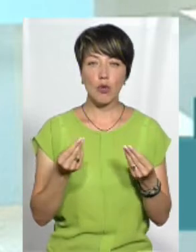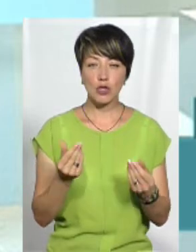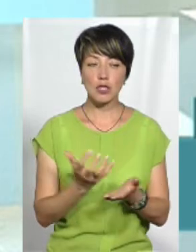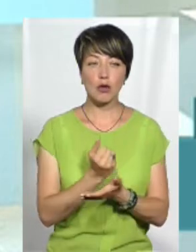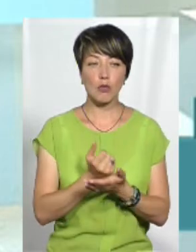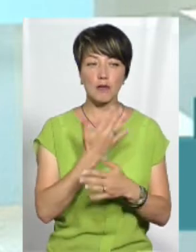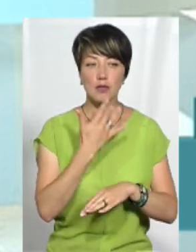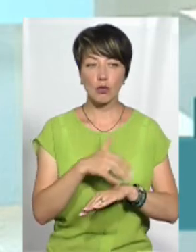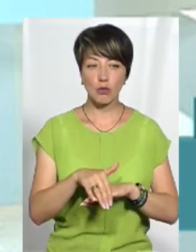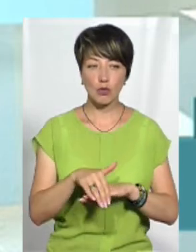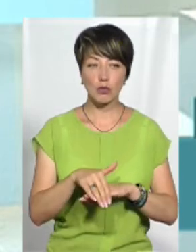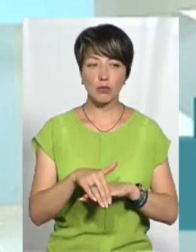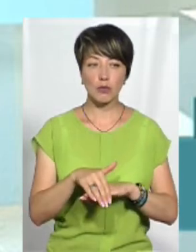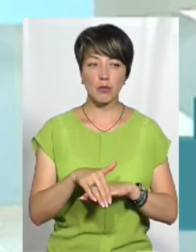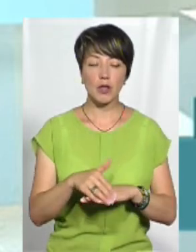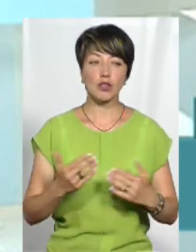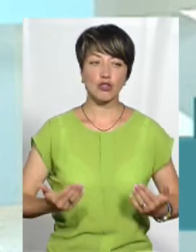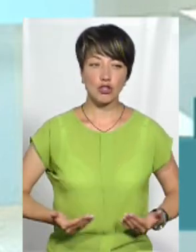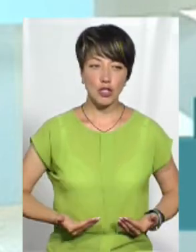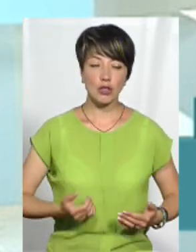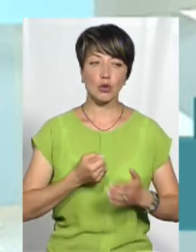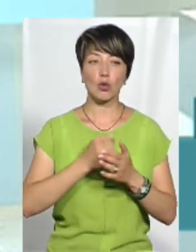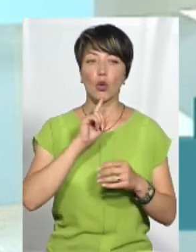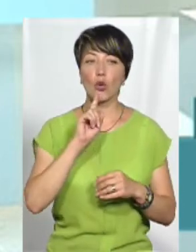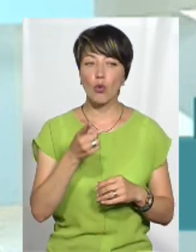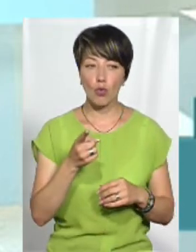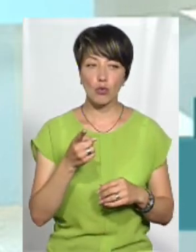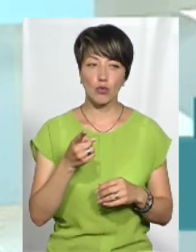він заробив за кордоном, буквально жити до року.